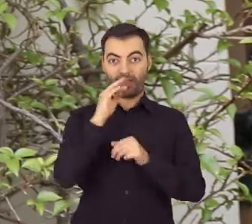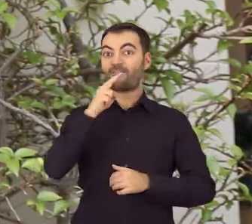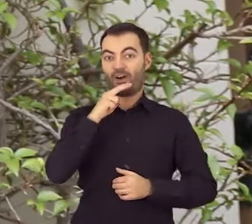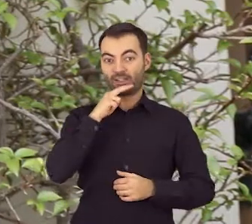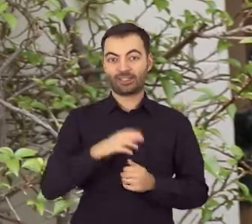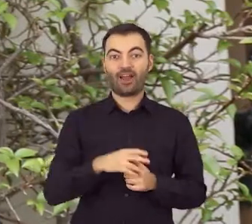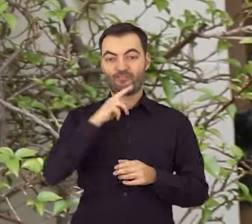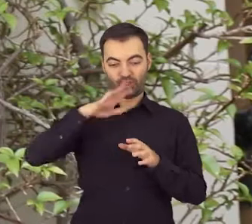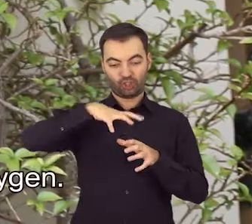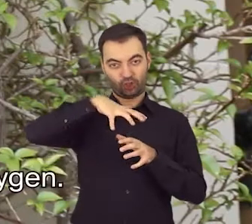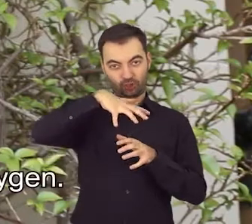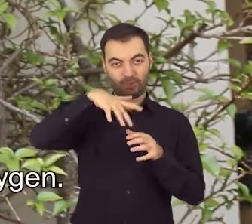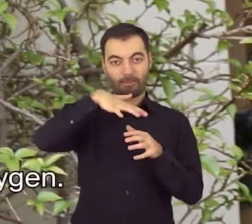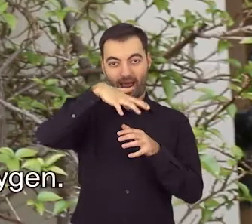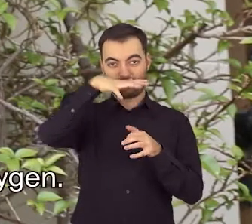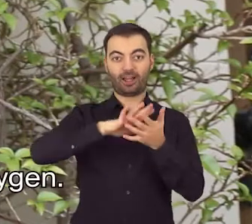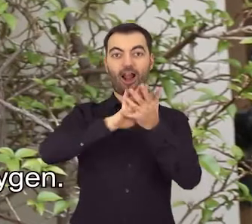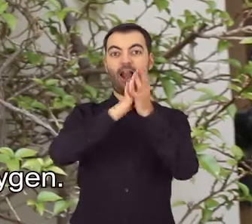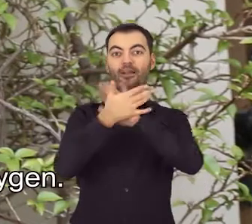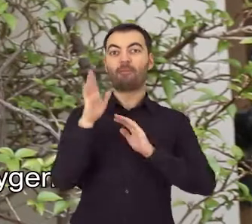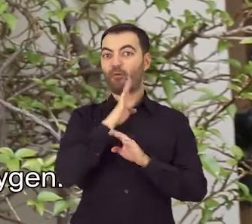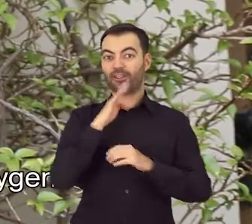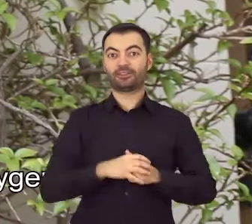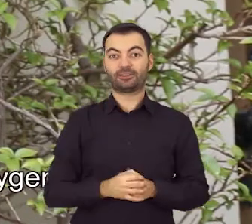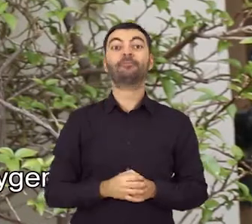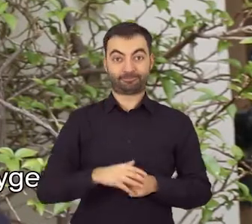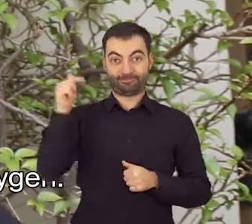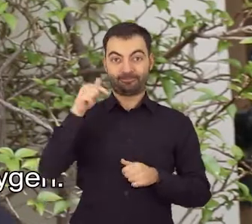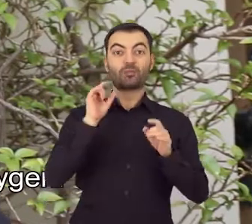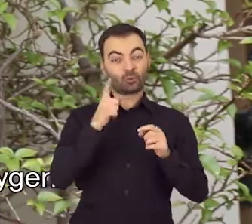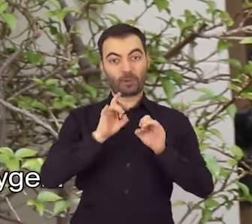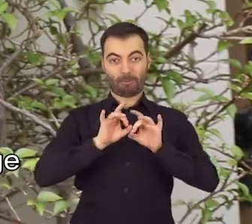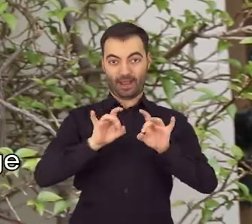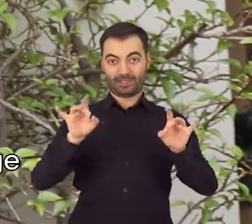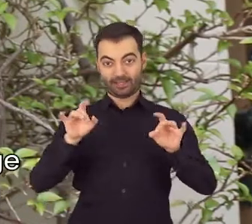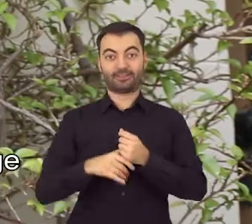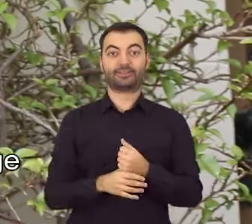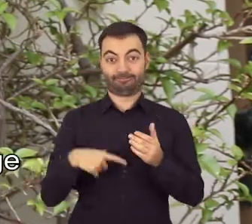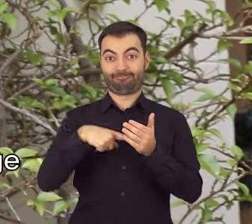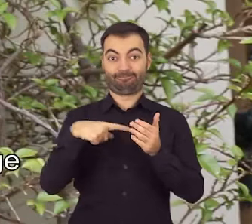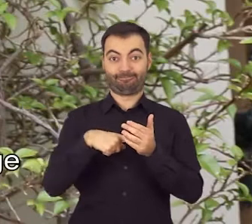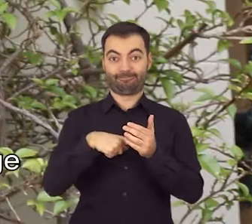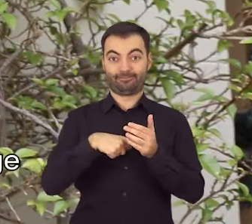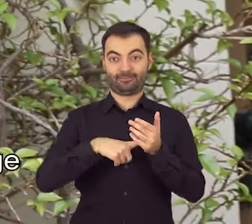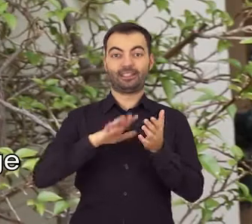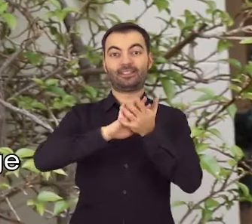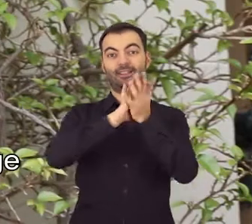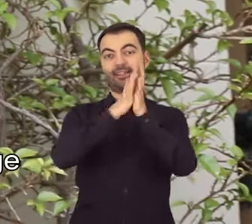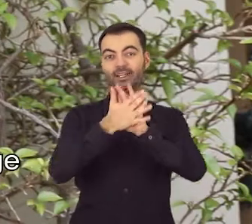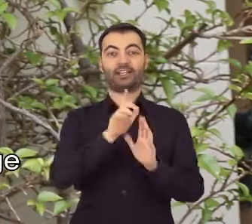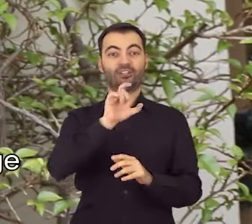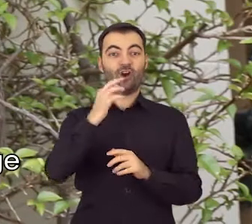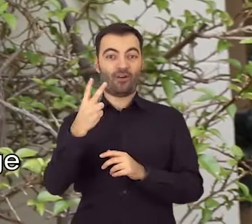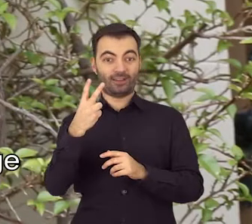i woda. Woda paruje i zmienia się w tlen. Tam są bakterie i one tlen zmieniają w